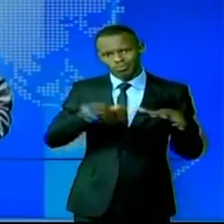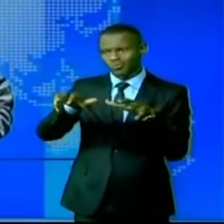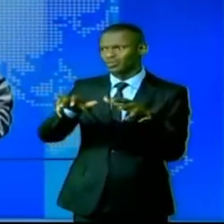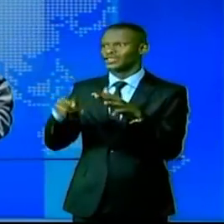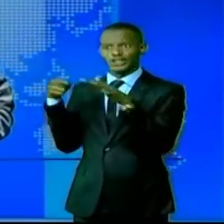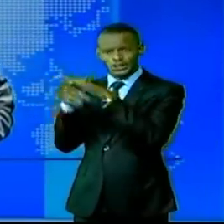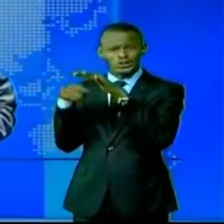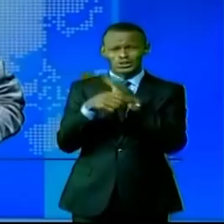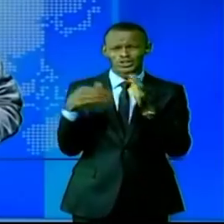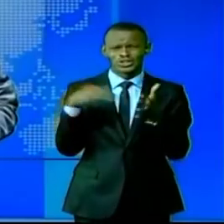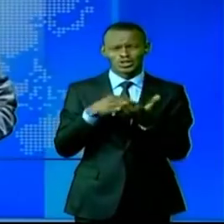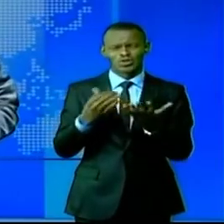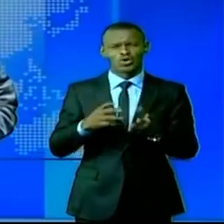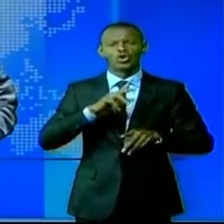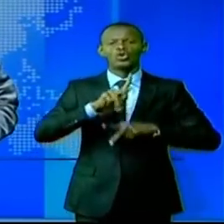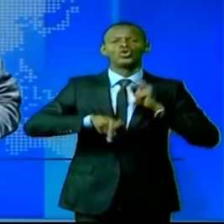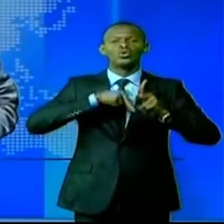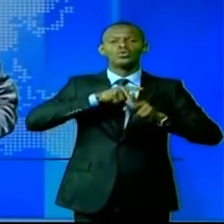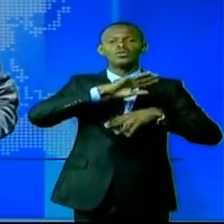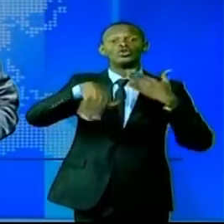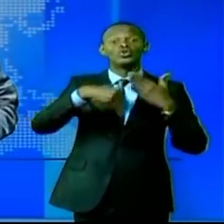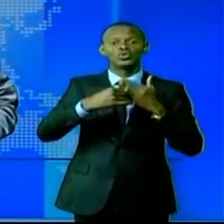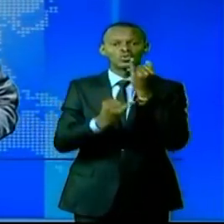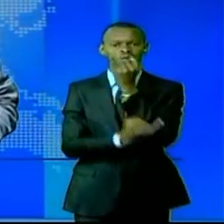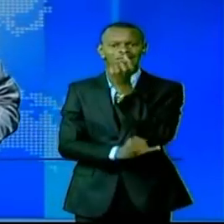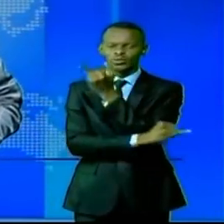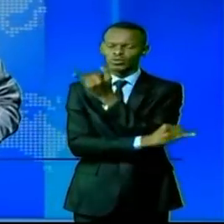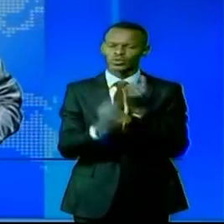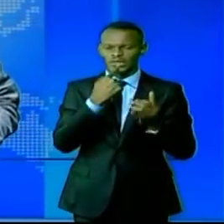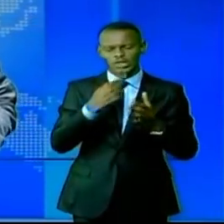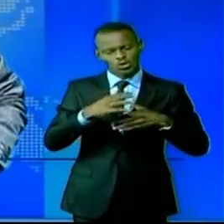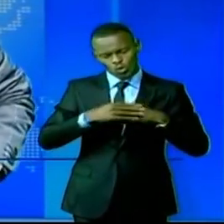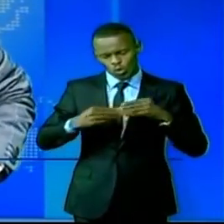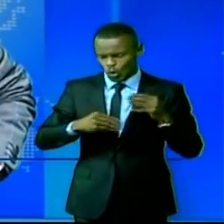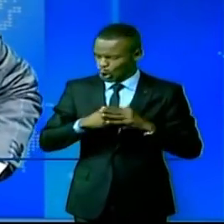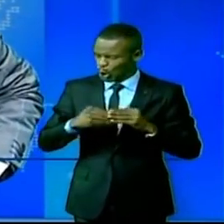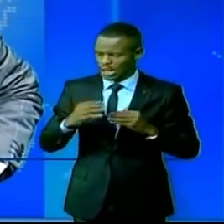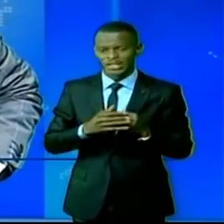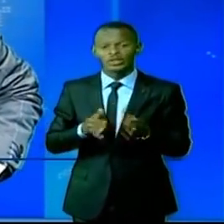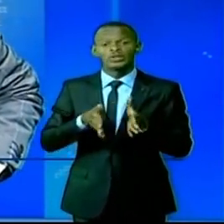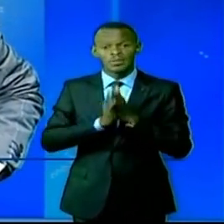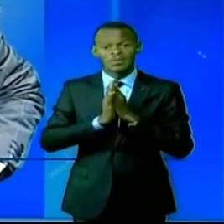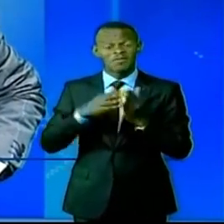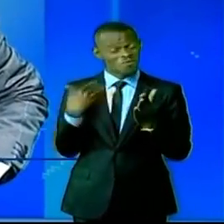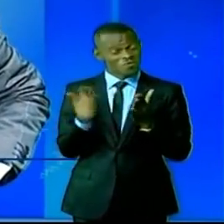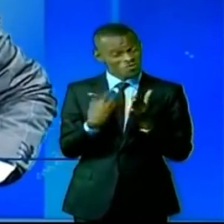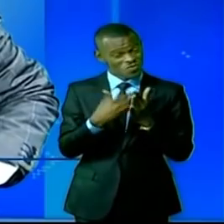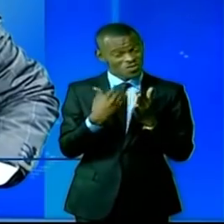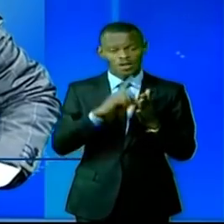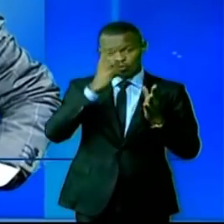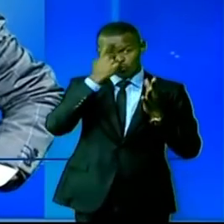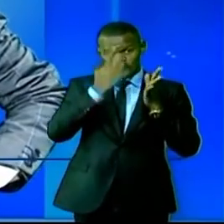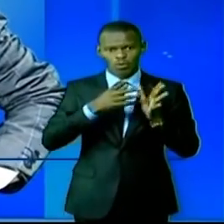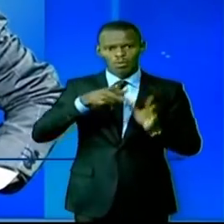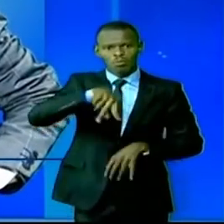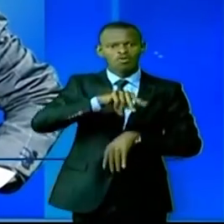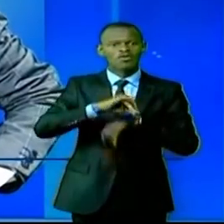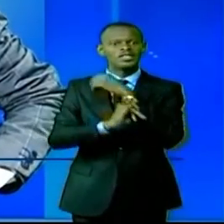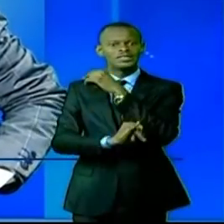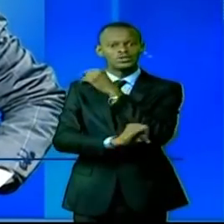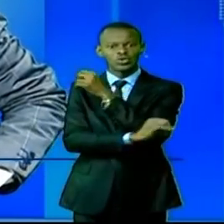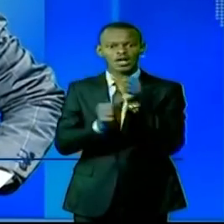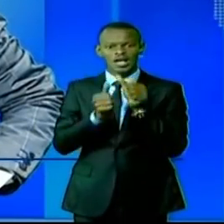de l'Ituri. Par conséquent, nous appelons fermement le gouverneur militaire de l'Ituri et la haute hiérarchie de la MONUSCO